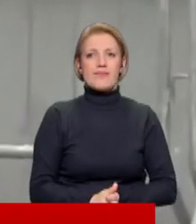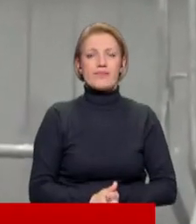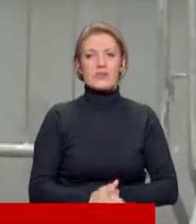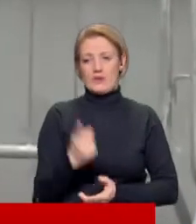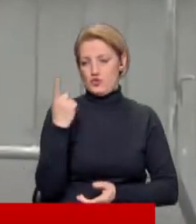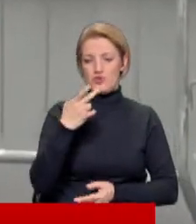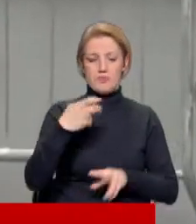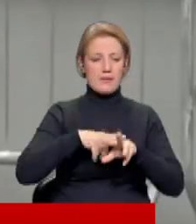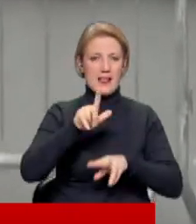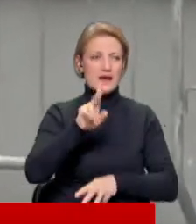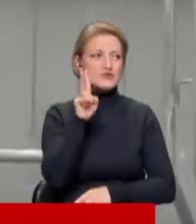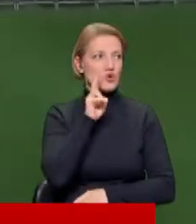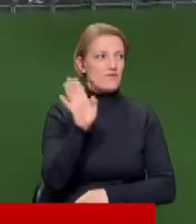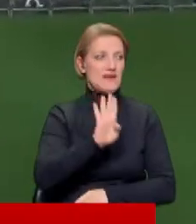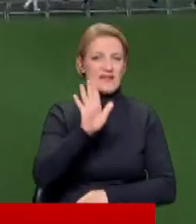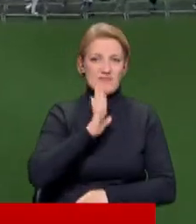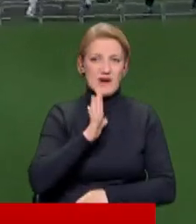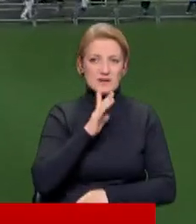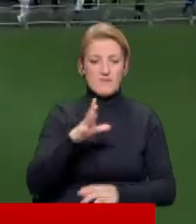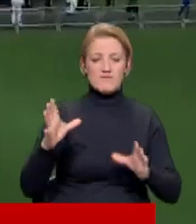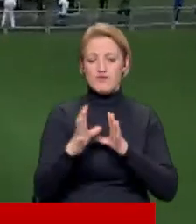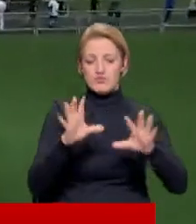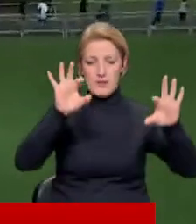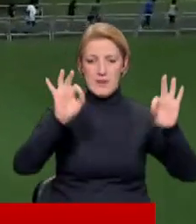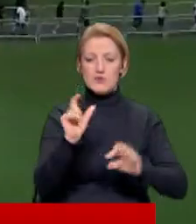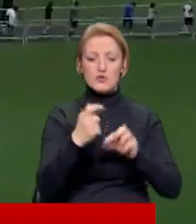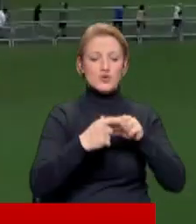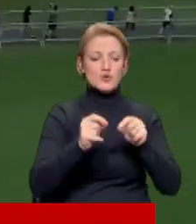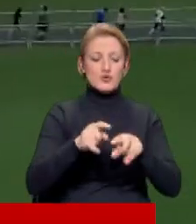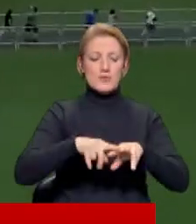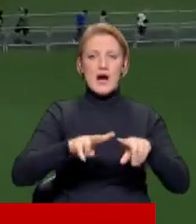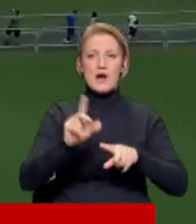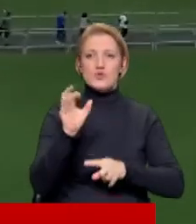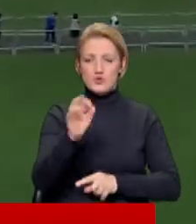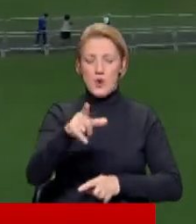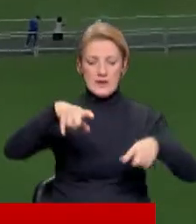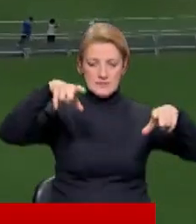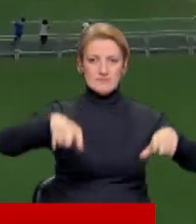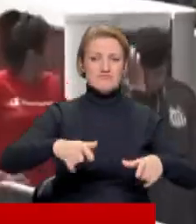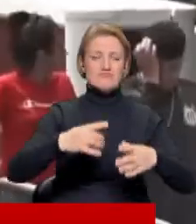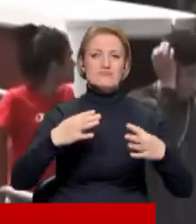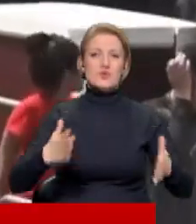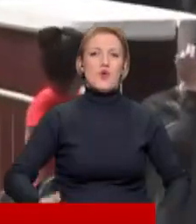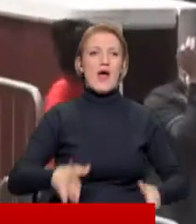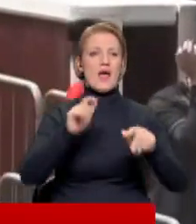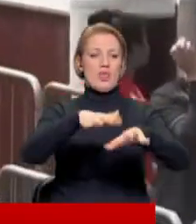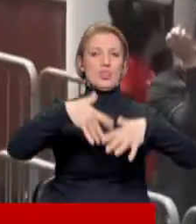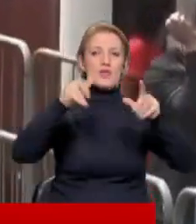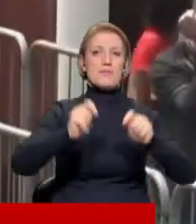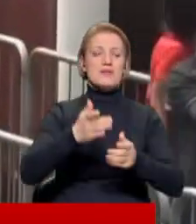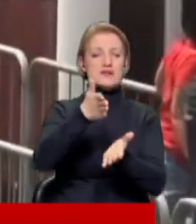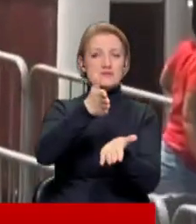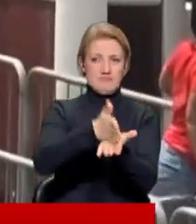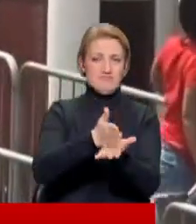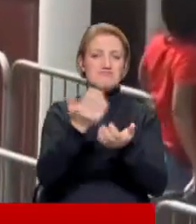Dün Pele'ye son veda vardı Brezilya'da. Futbola başladığı Urbano Saldanha Stadyumunda tören düzenlendi önce. Ardından tabutu